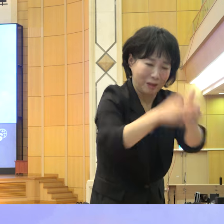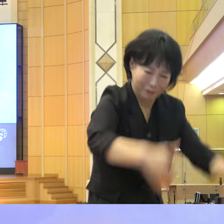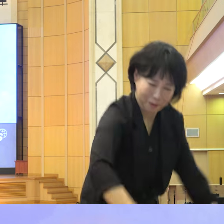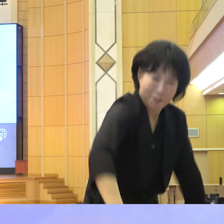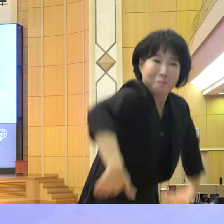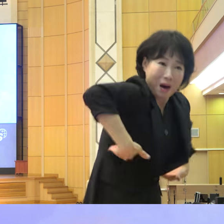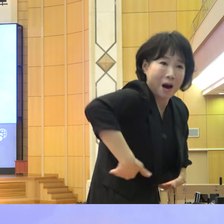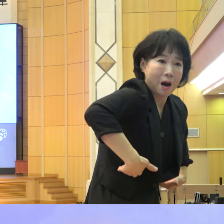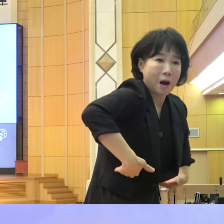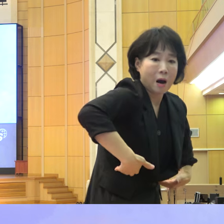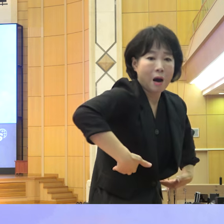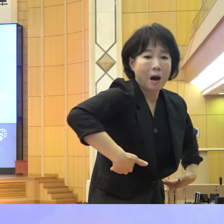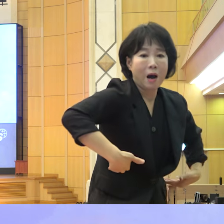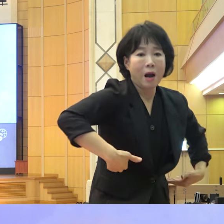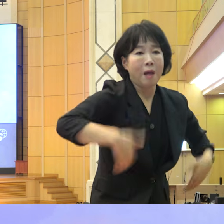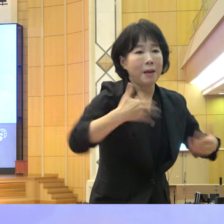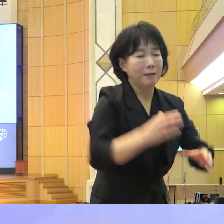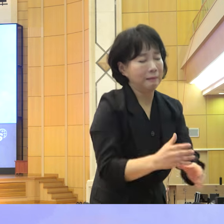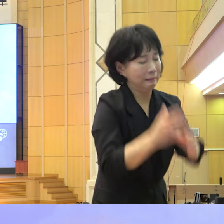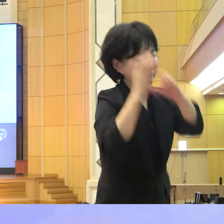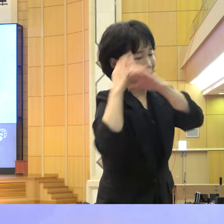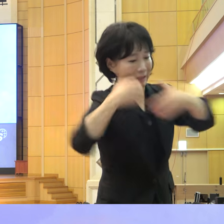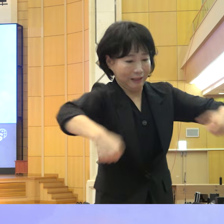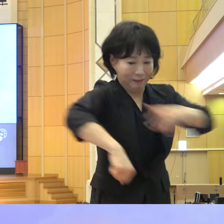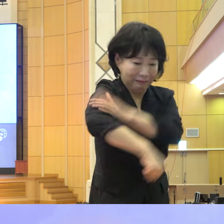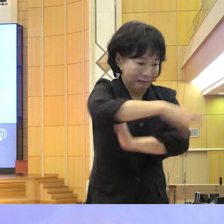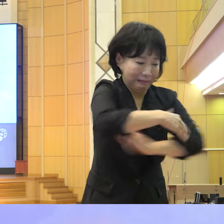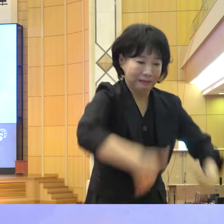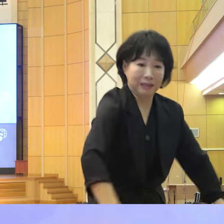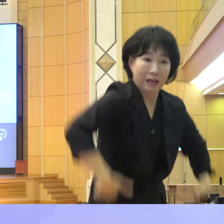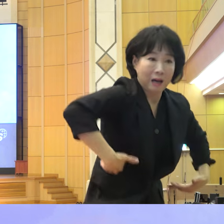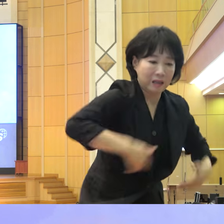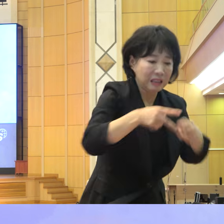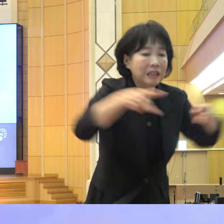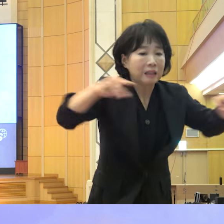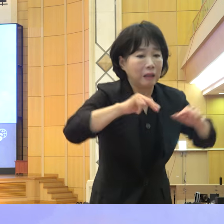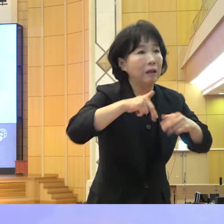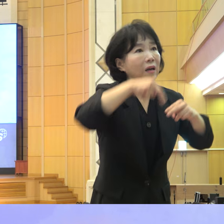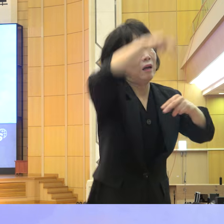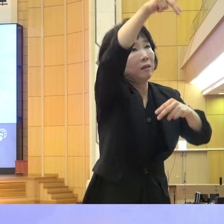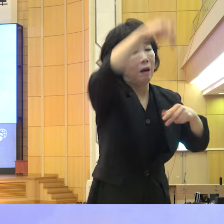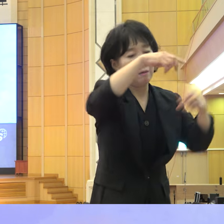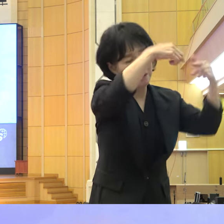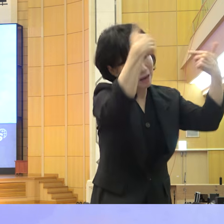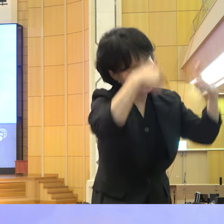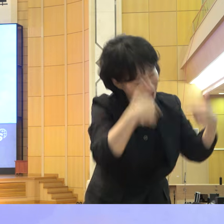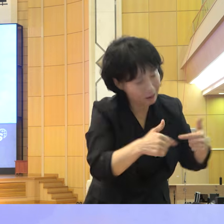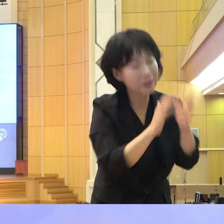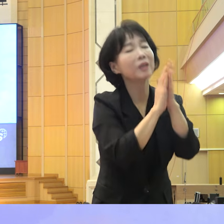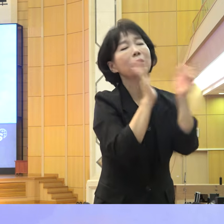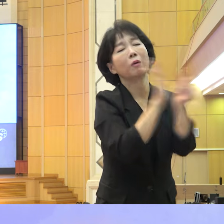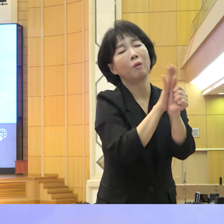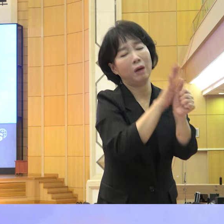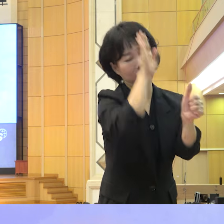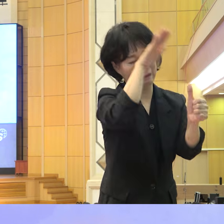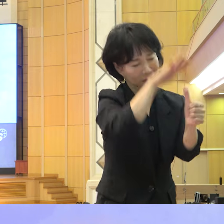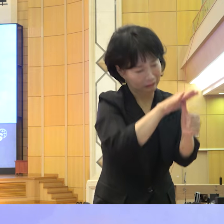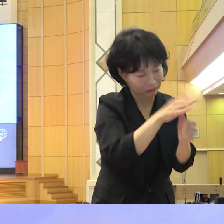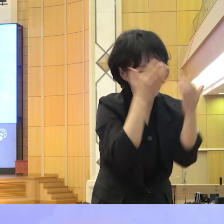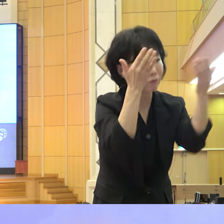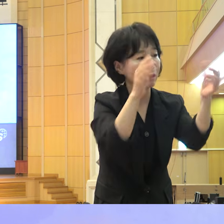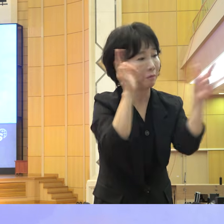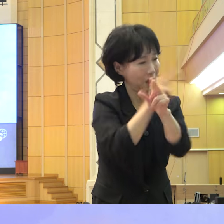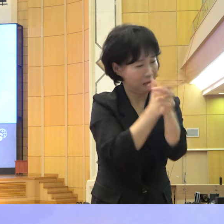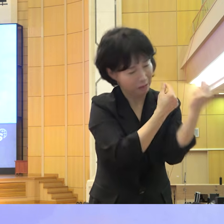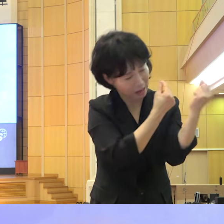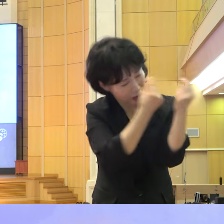붙잡고 그렇게 해서 그냥 행녀 매듯이 2층에 올라와서 갖다 놓고 기도하고 안수해주고